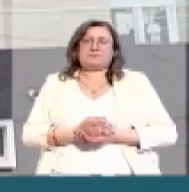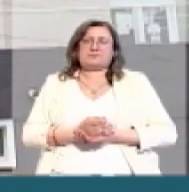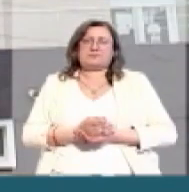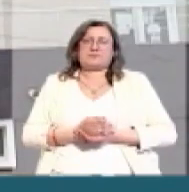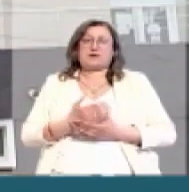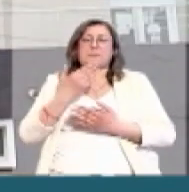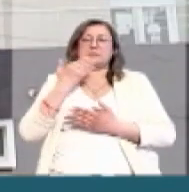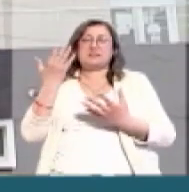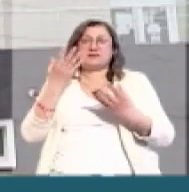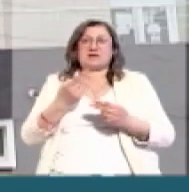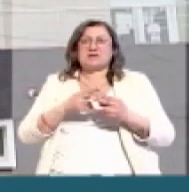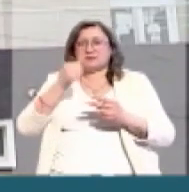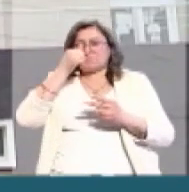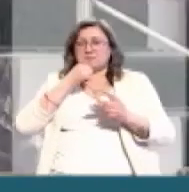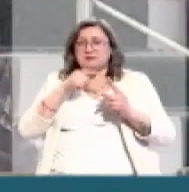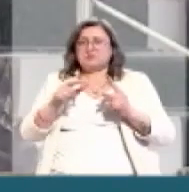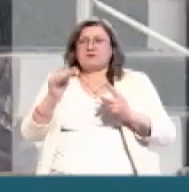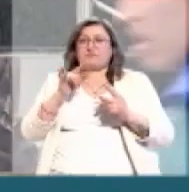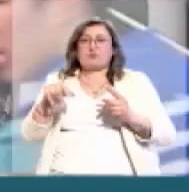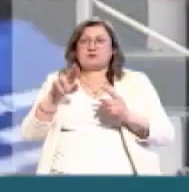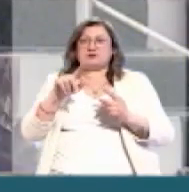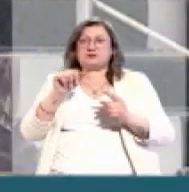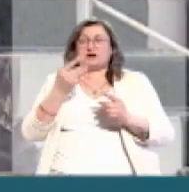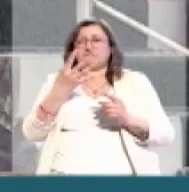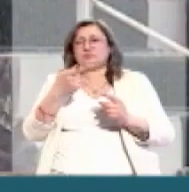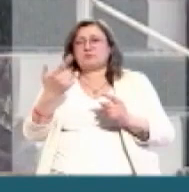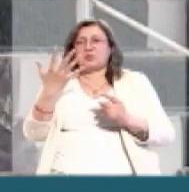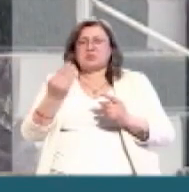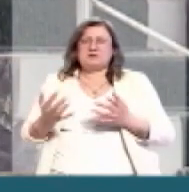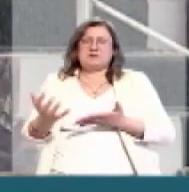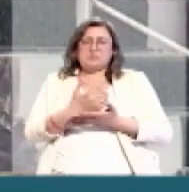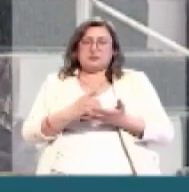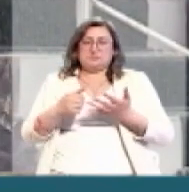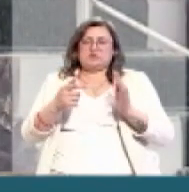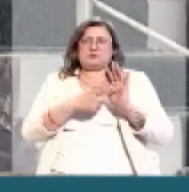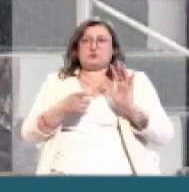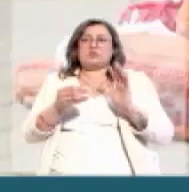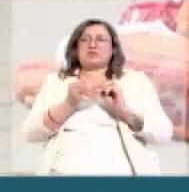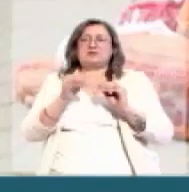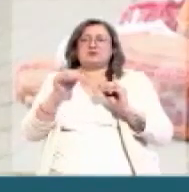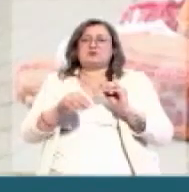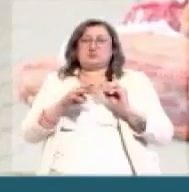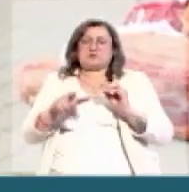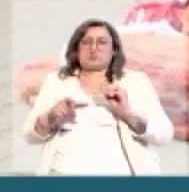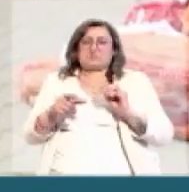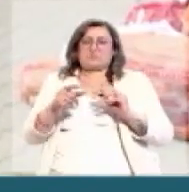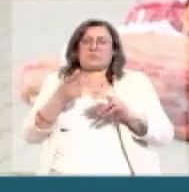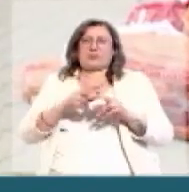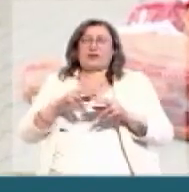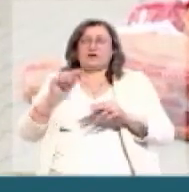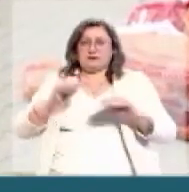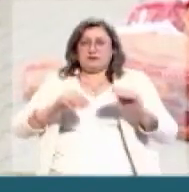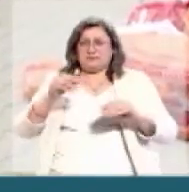соңғы күнінде мешіт қоржынына 710 588 теңге 4-5 күн аралығында жиналып, гуманитарлық көмек 60